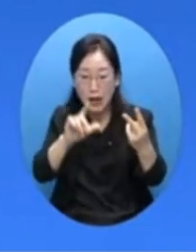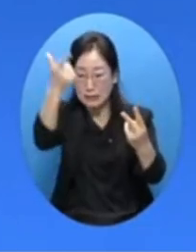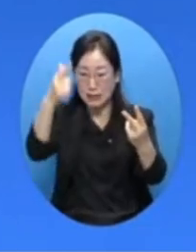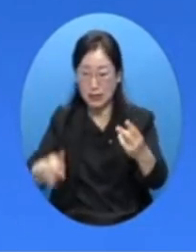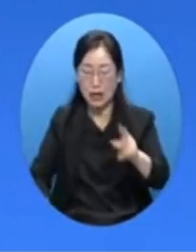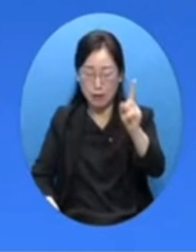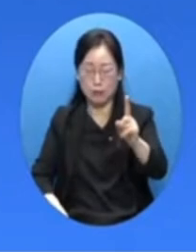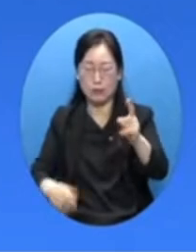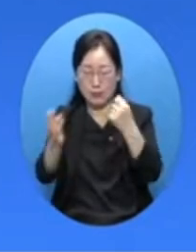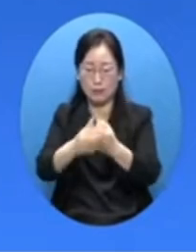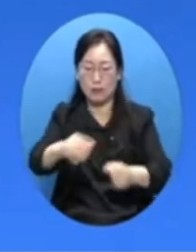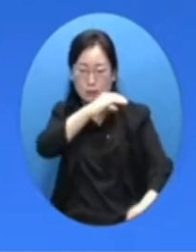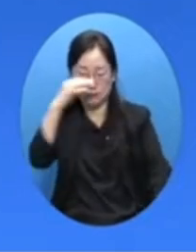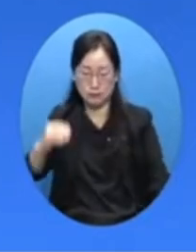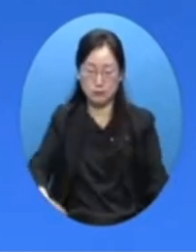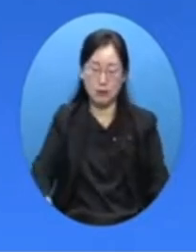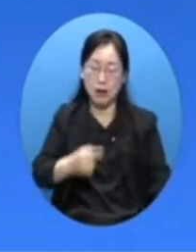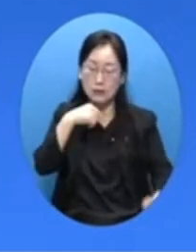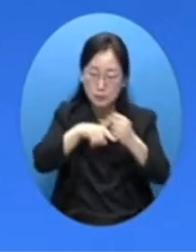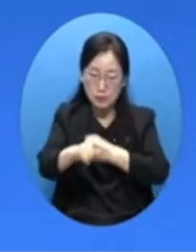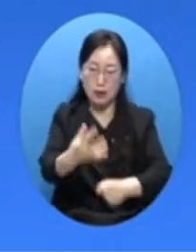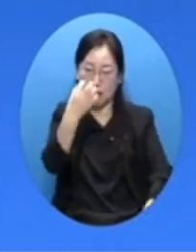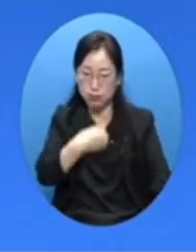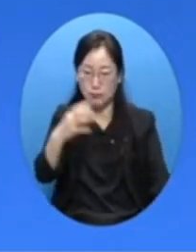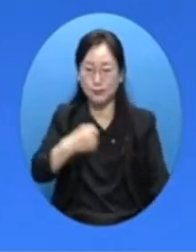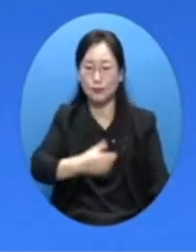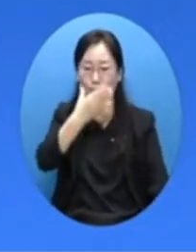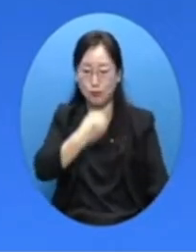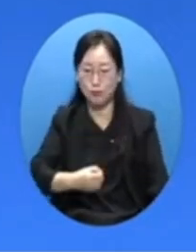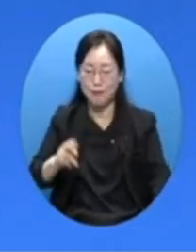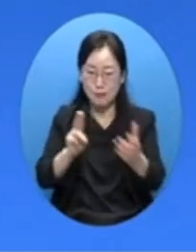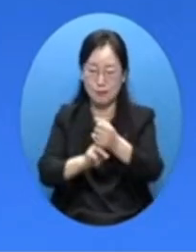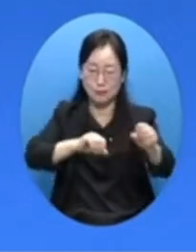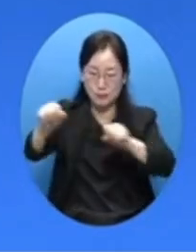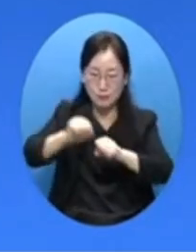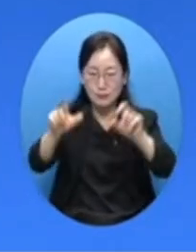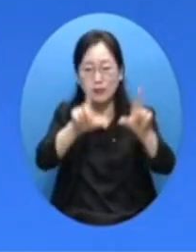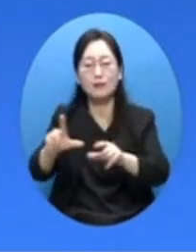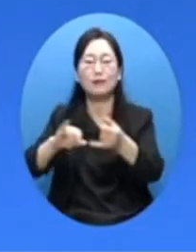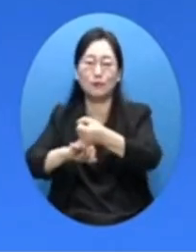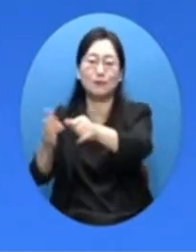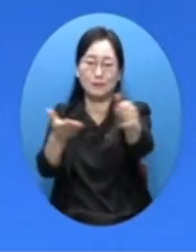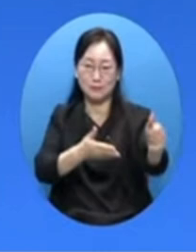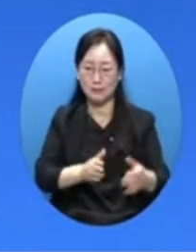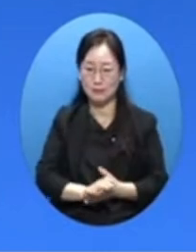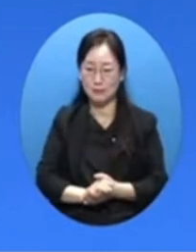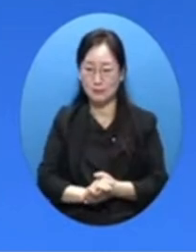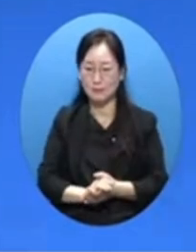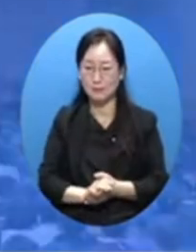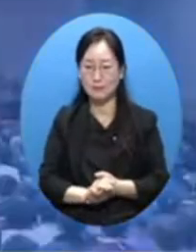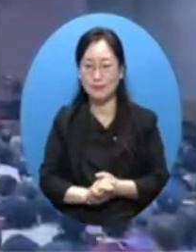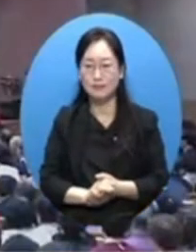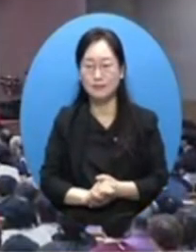바르게 살고 의미 있게 살고 행복하게 살고 기적의 삶을 살아가는 여러분 모두가 되기를 바랍니다.